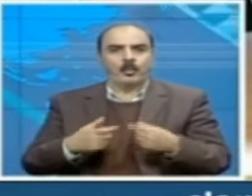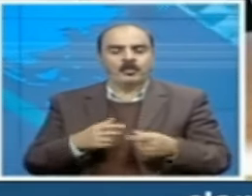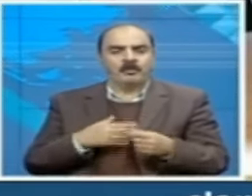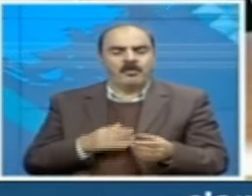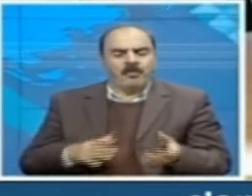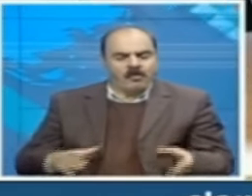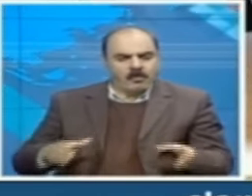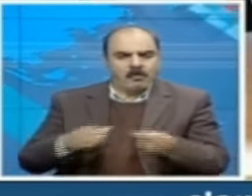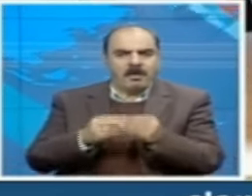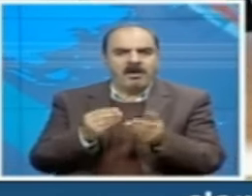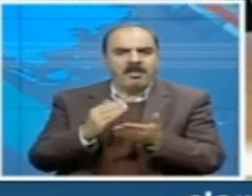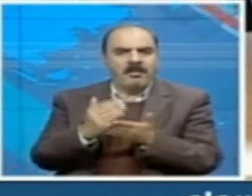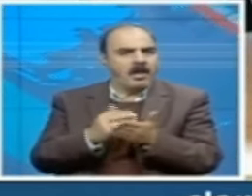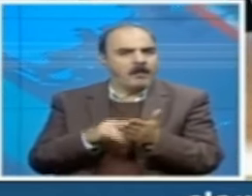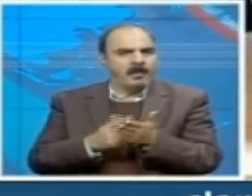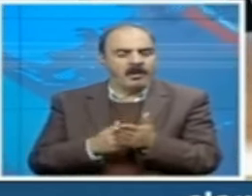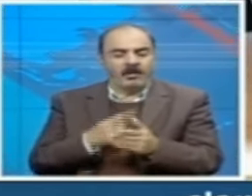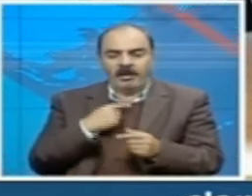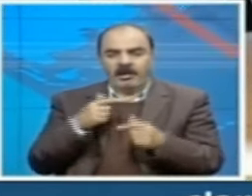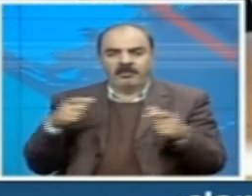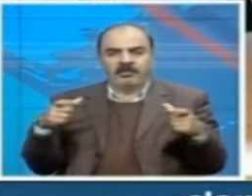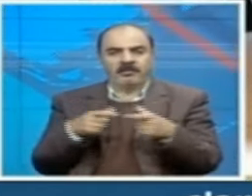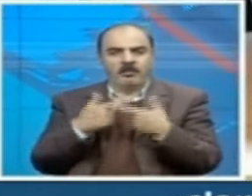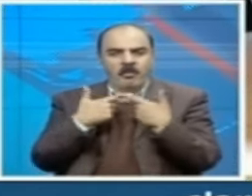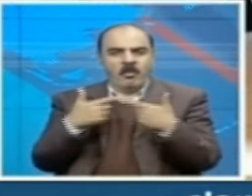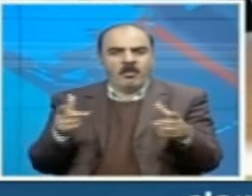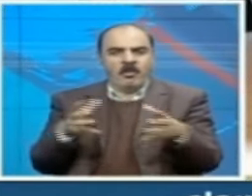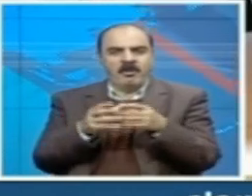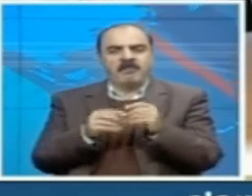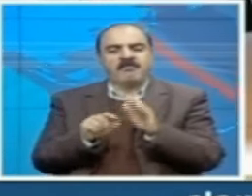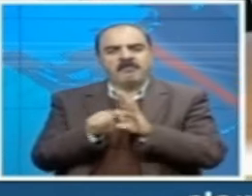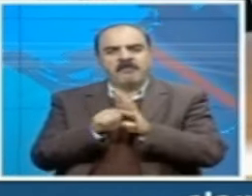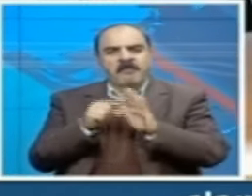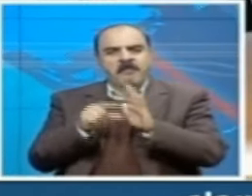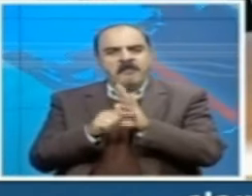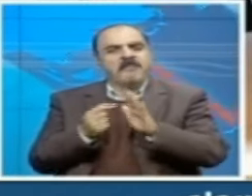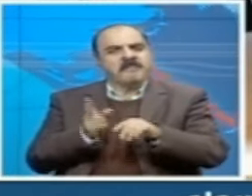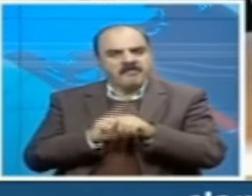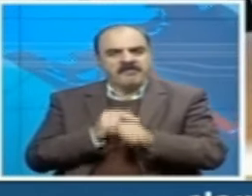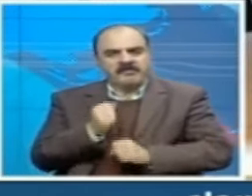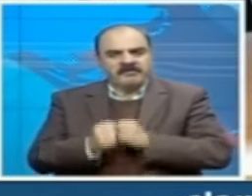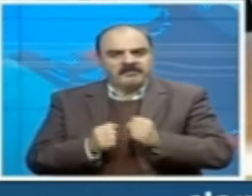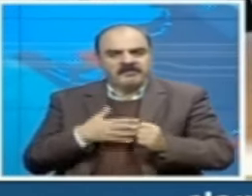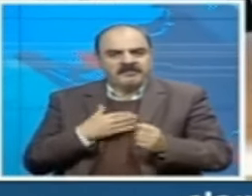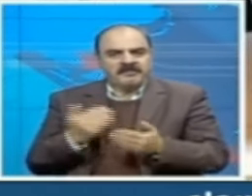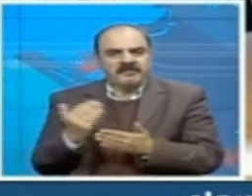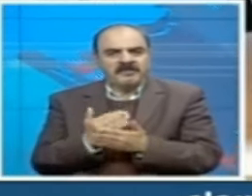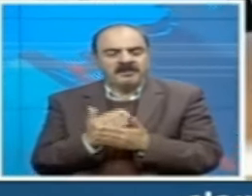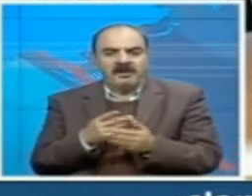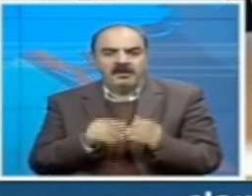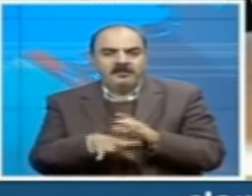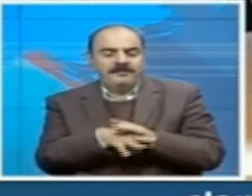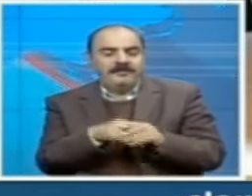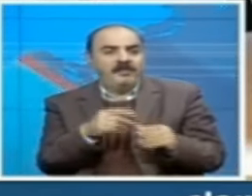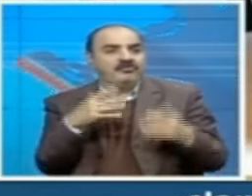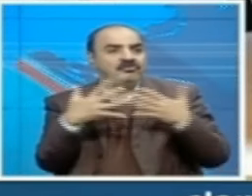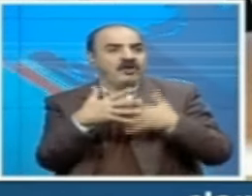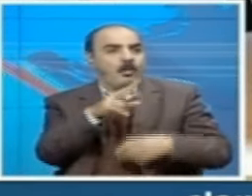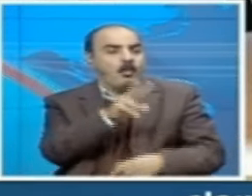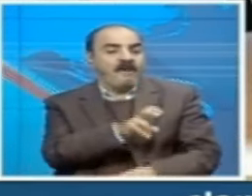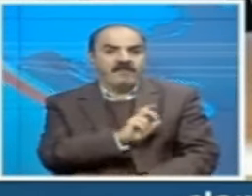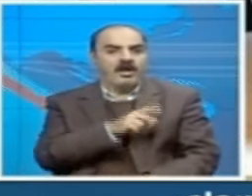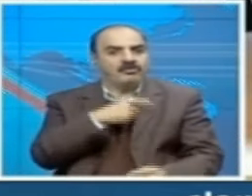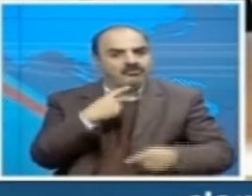والشمول المالي. أضاف المتحدث الرسمي أن الاجتماع تطرق كذلك إلى جهود توفير مستلزمات الإنتاج الضرورية